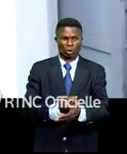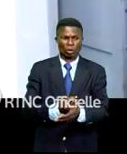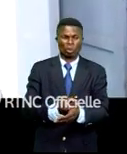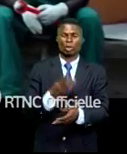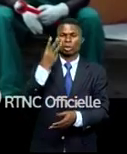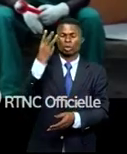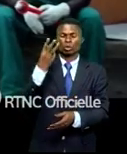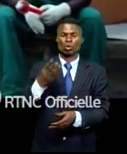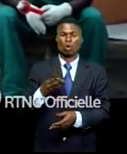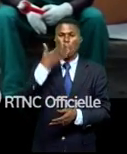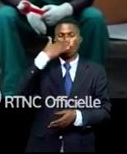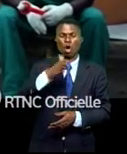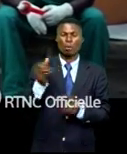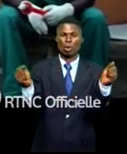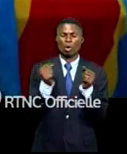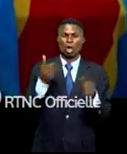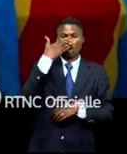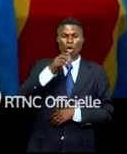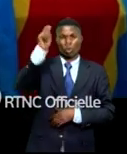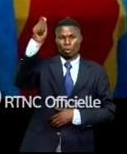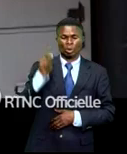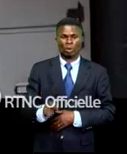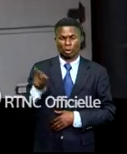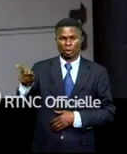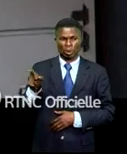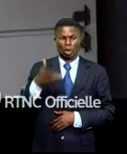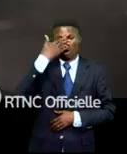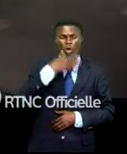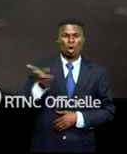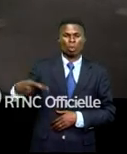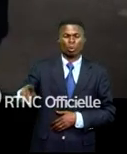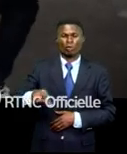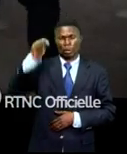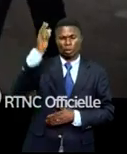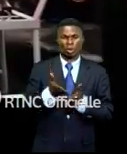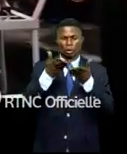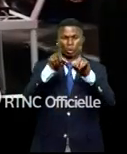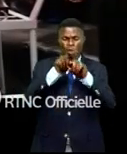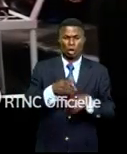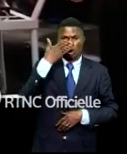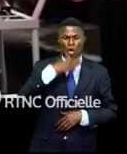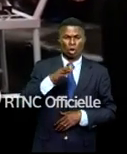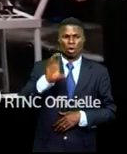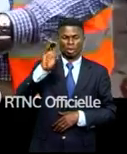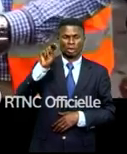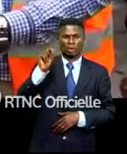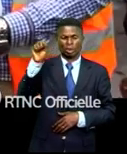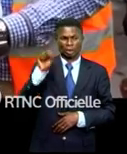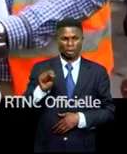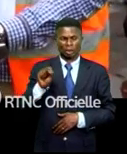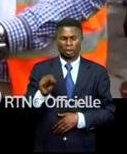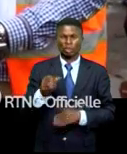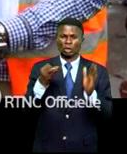trois morgues de la ville, la morgue de l'hôpital militaire de Katindo, hôpital provincial du Nord Kivu et celle de la CEPCA. C'était